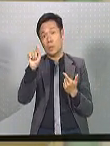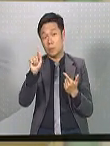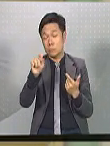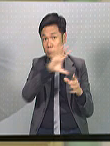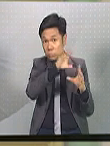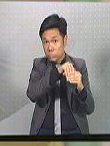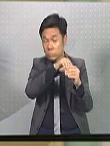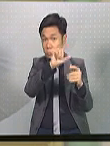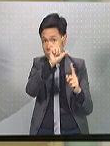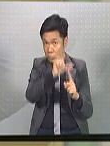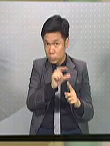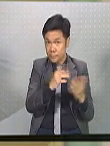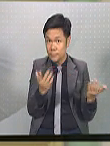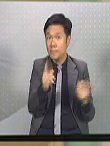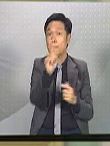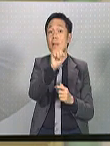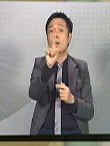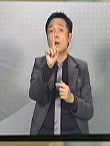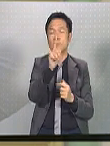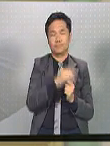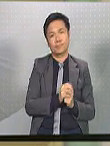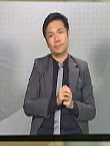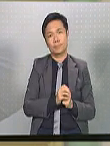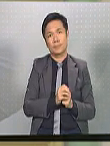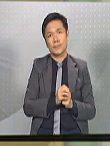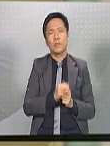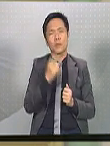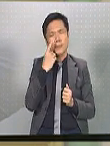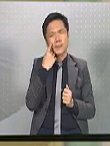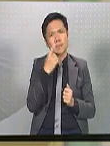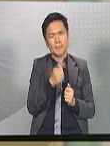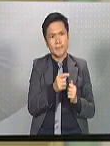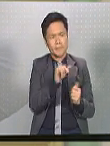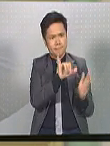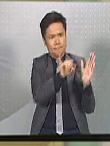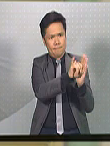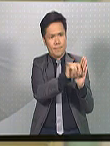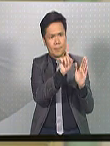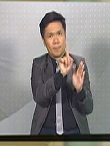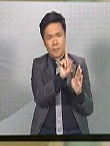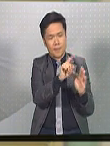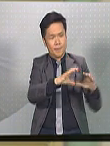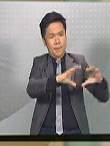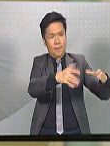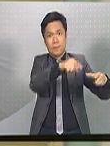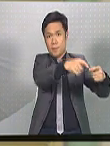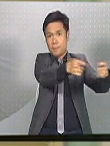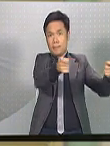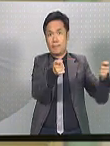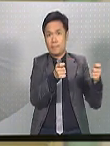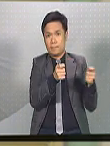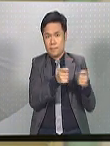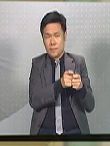sedangkan kita sedang mencari kaos tim yang patut dijadikan tumpuan untuk mungkin